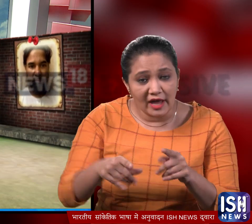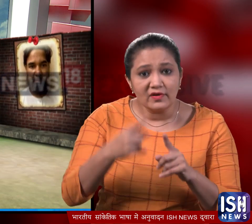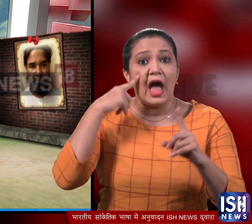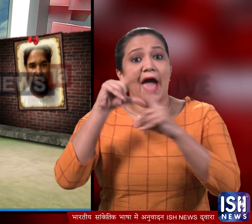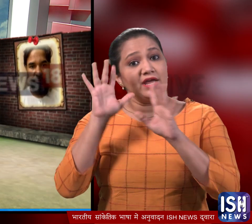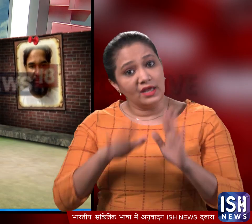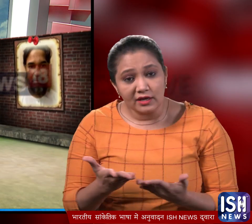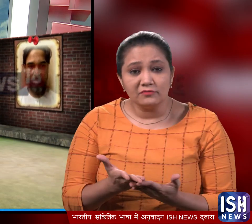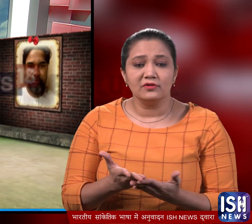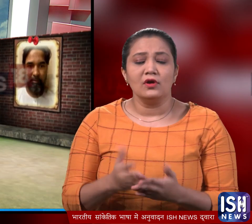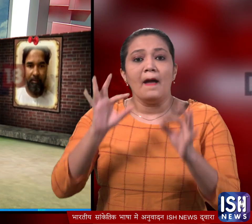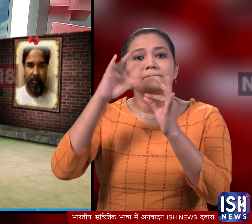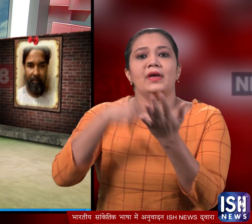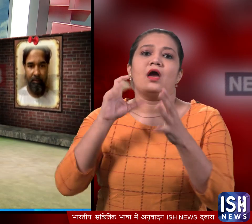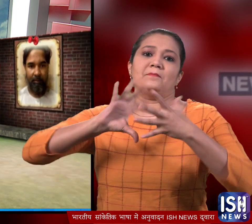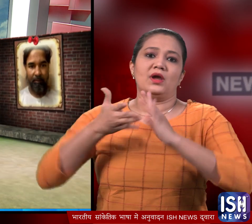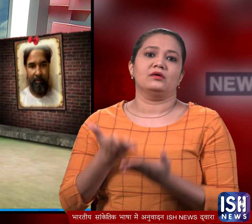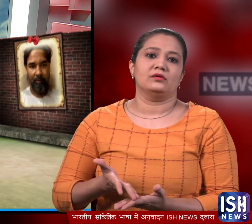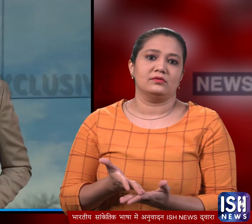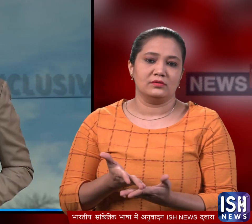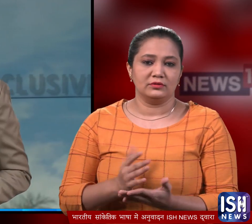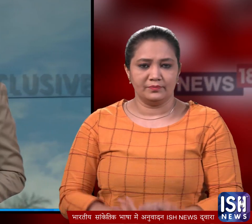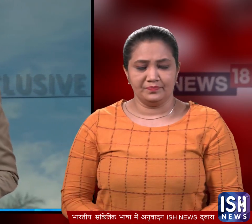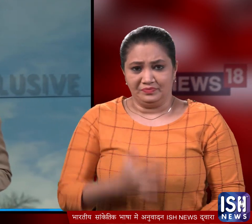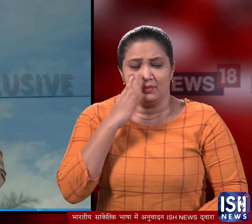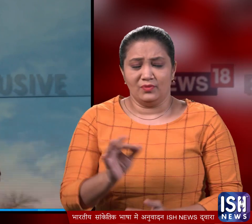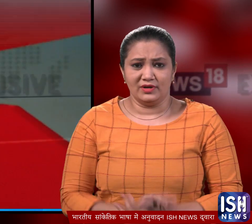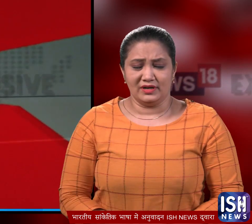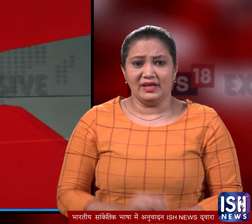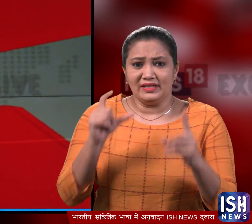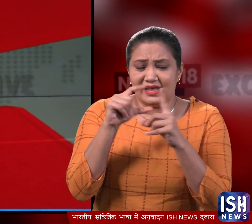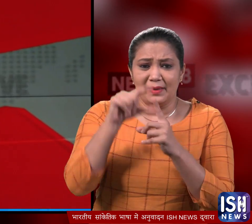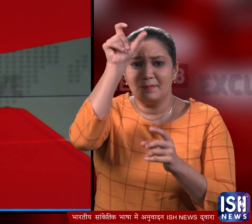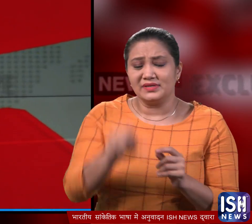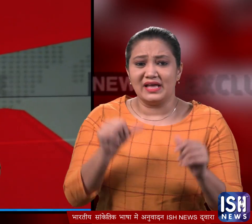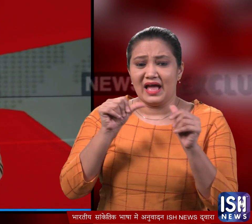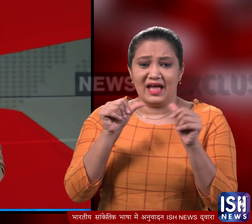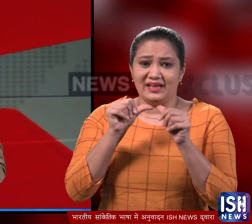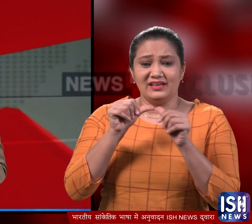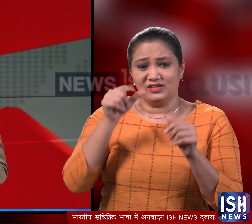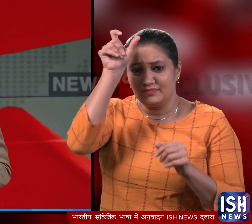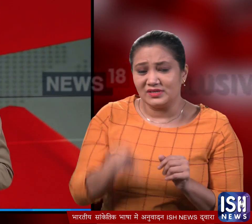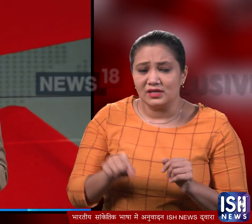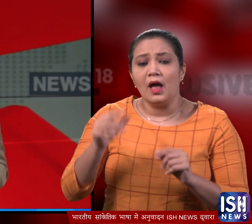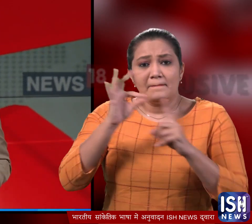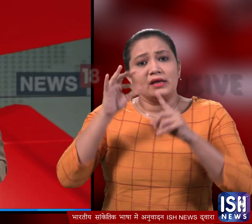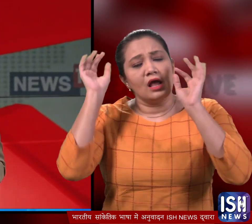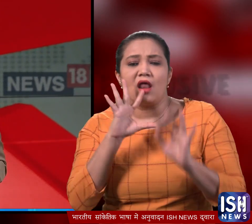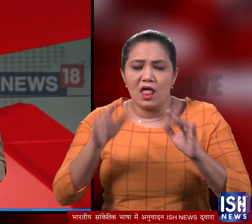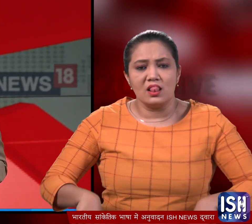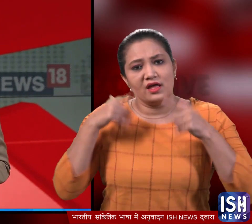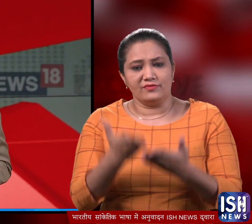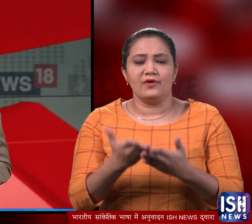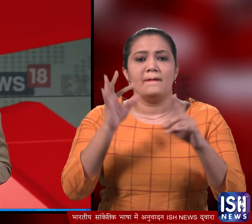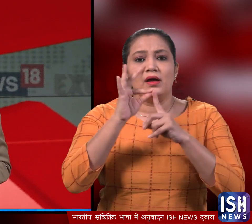पहचान पत्र भी है जो उसने बिहार से बनवाया था। सौगात की बात है कि दिल्ली में पकड़े गए पाकिस्तानी आतंकवादी ने अपना असली पता